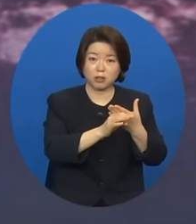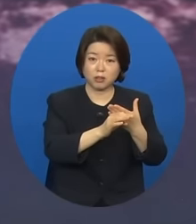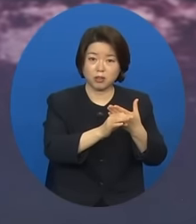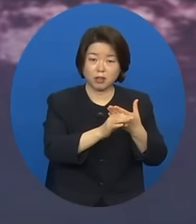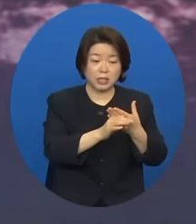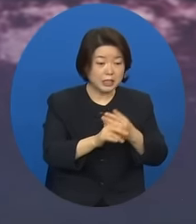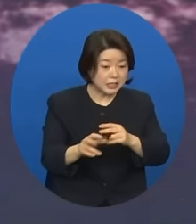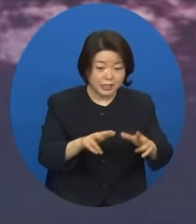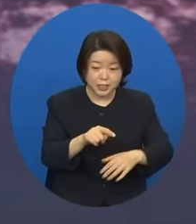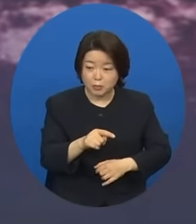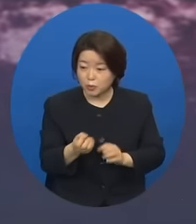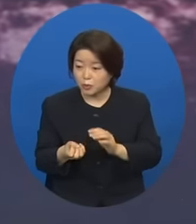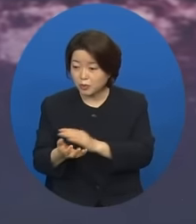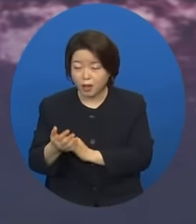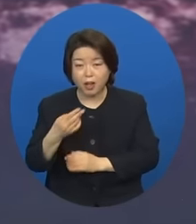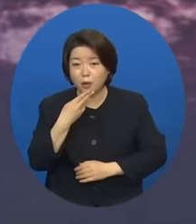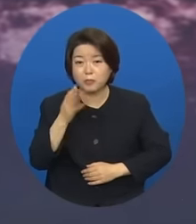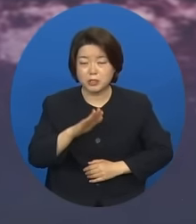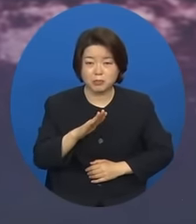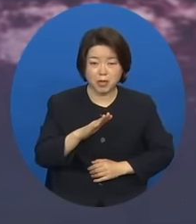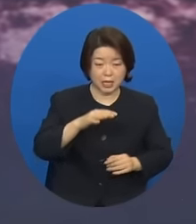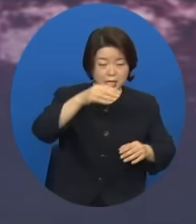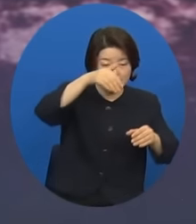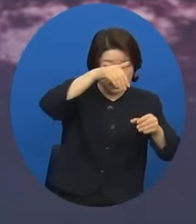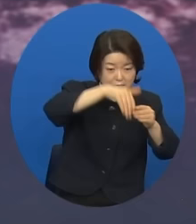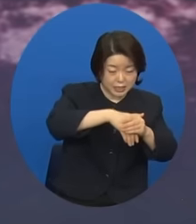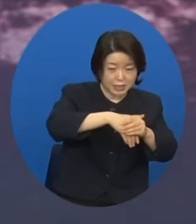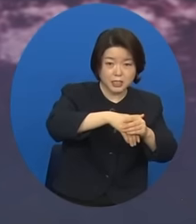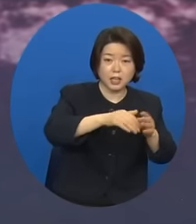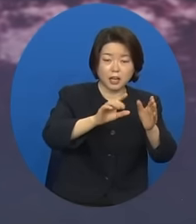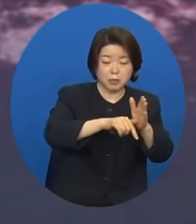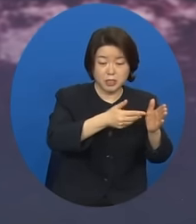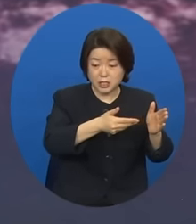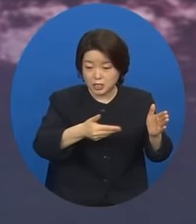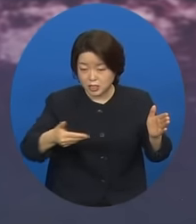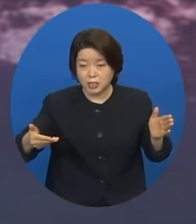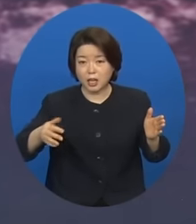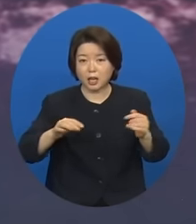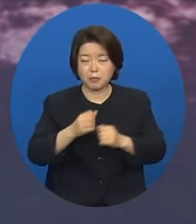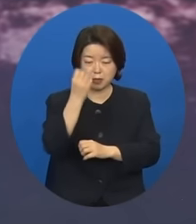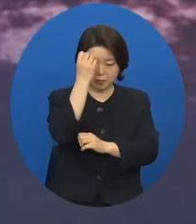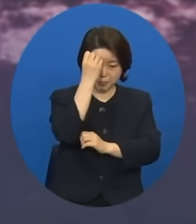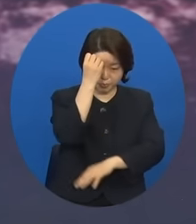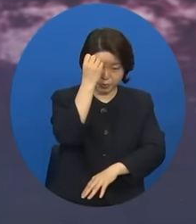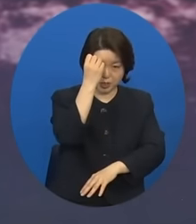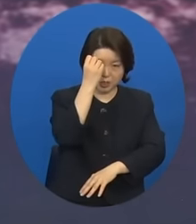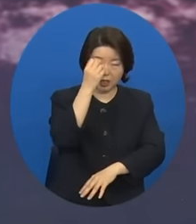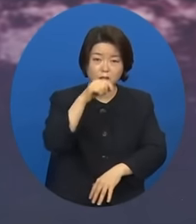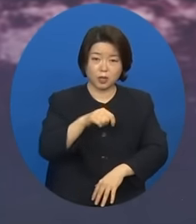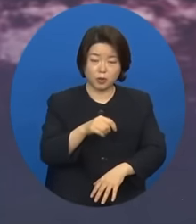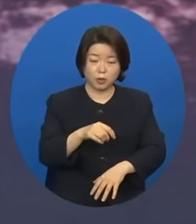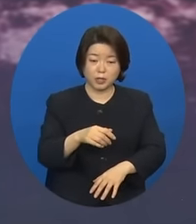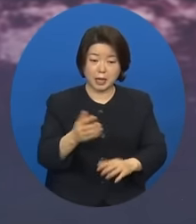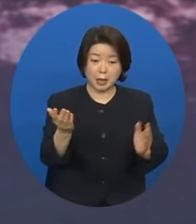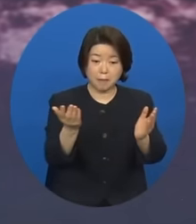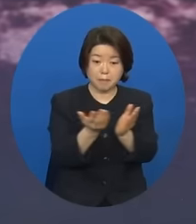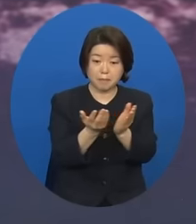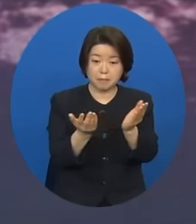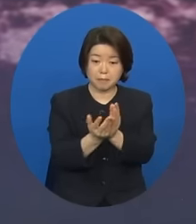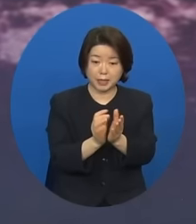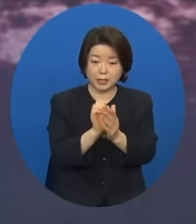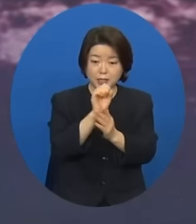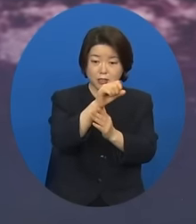당장은 영향이 없을 수 있지만 씨앗은 시간이 지나면 뿌리를 내리고 거의 합당 거의 합당한 열매를